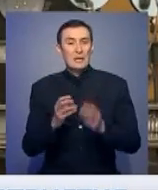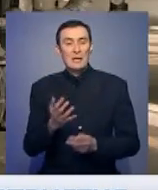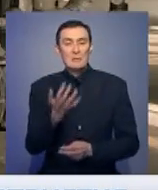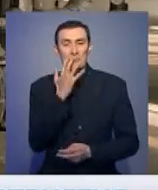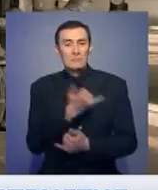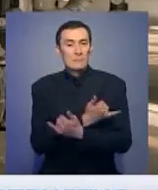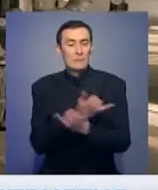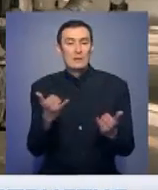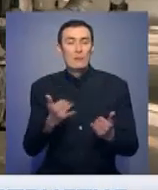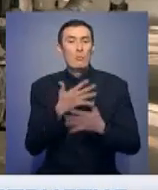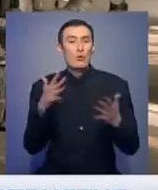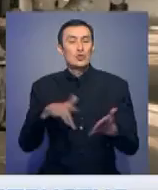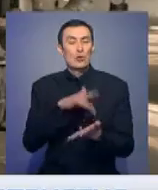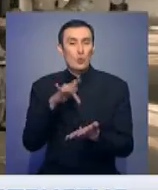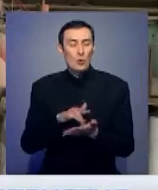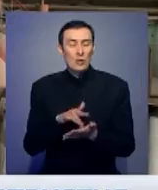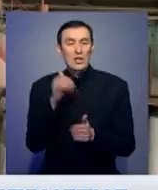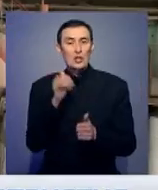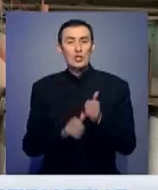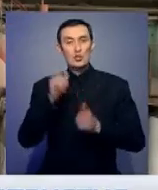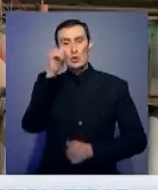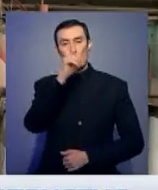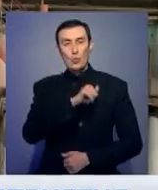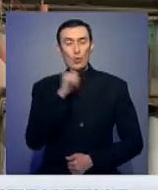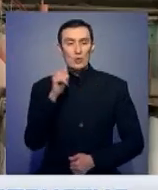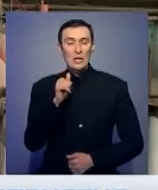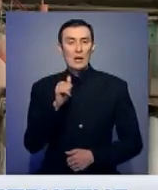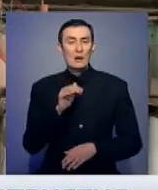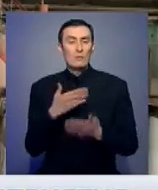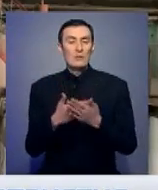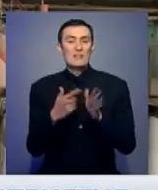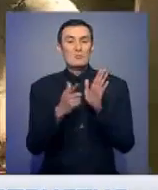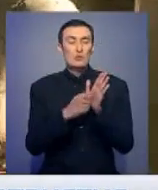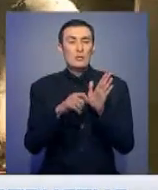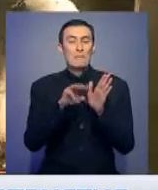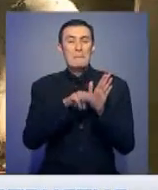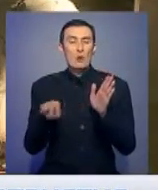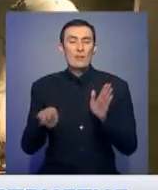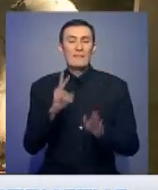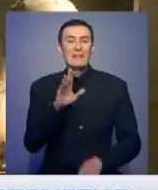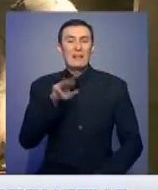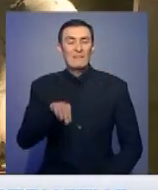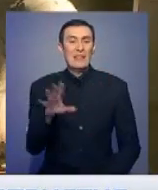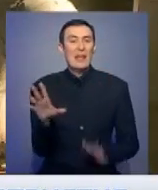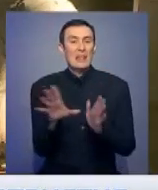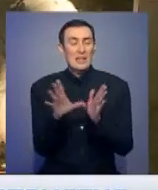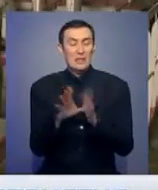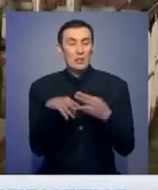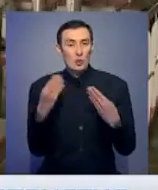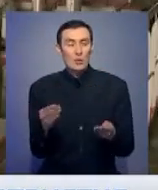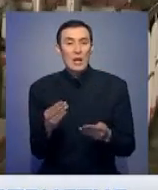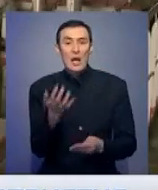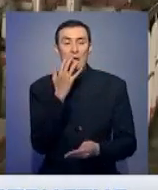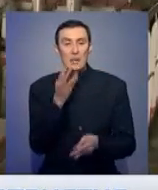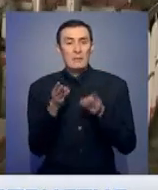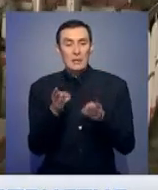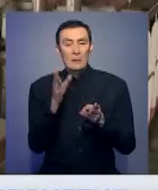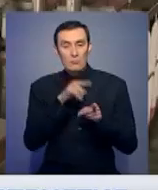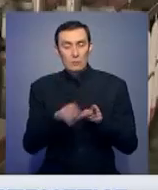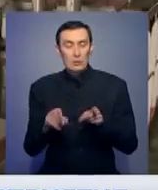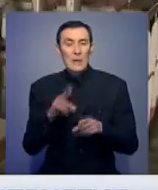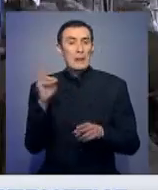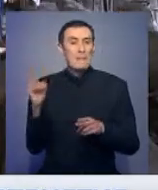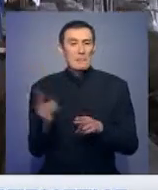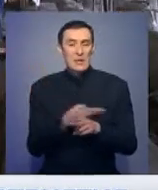большую часть города. Помимо этого, ежегодно здесь производят до 700 миллионов киловатт электроэнергии. Отопительный сезон обещают провести